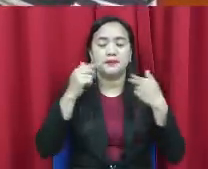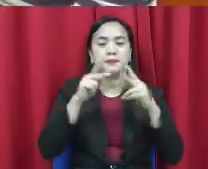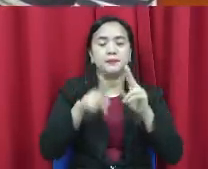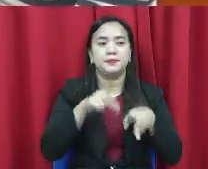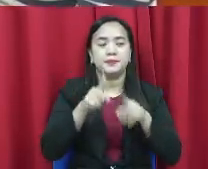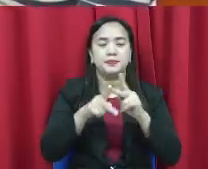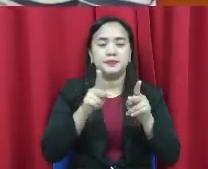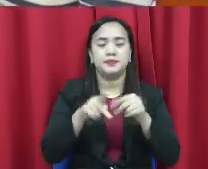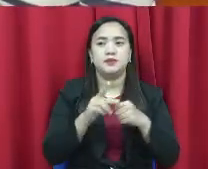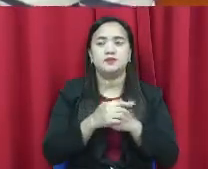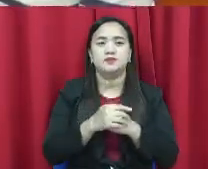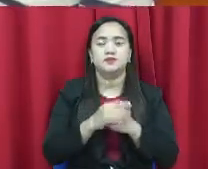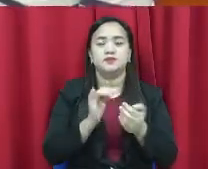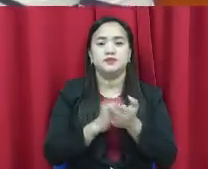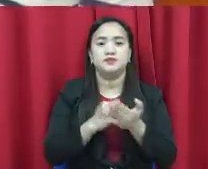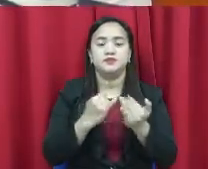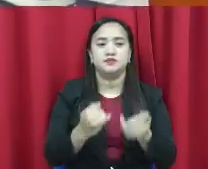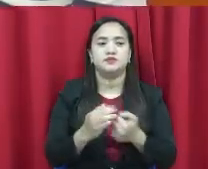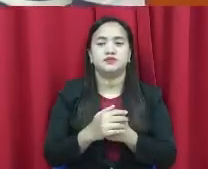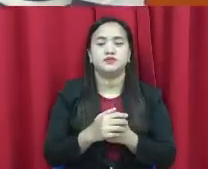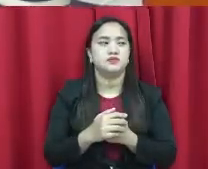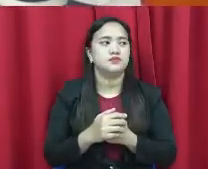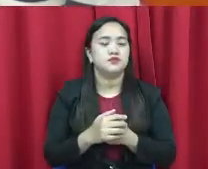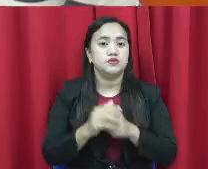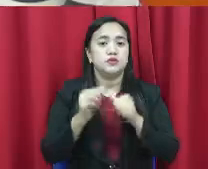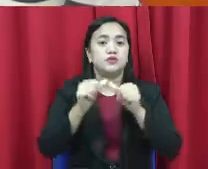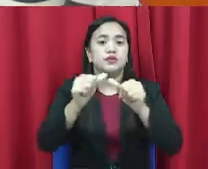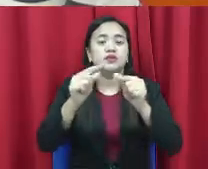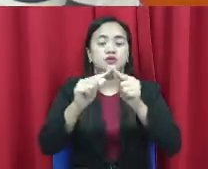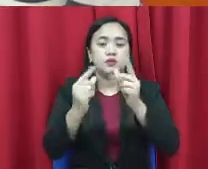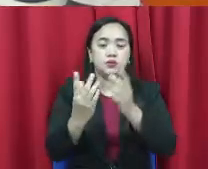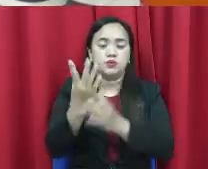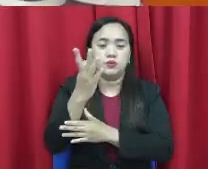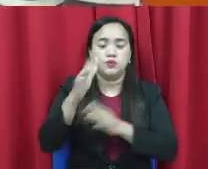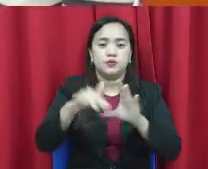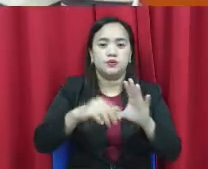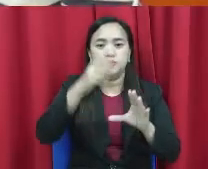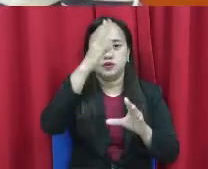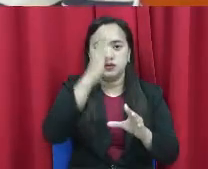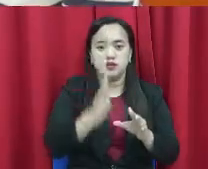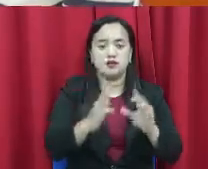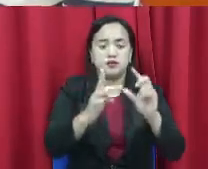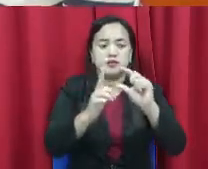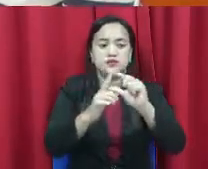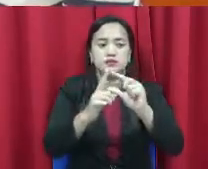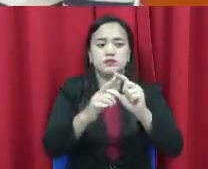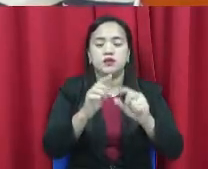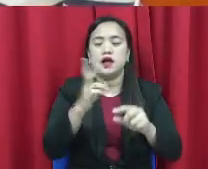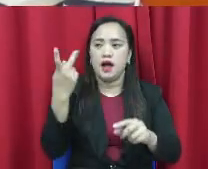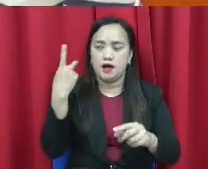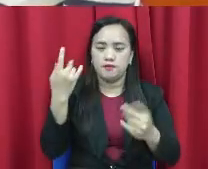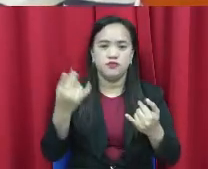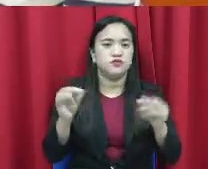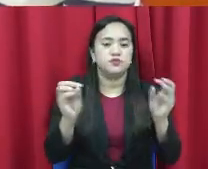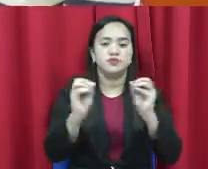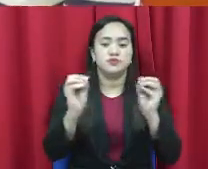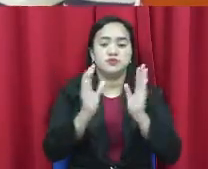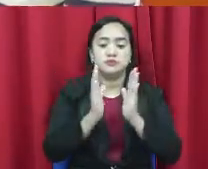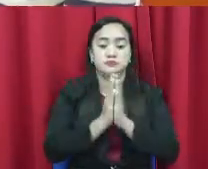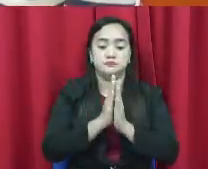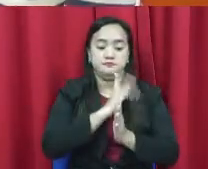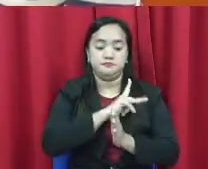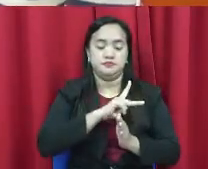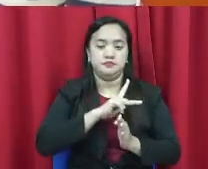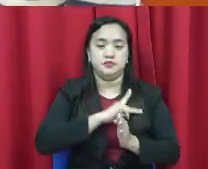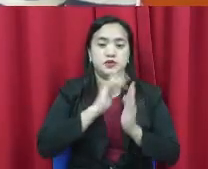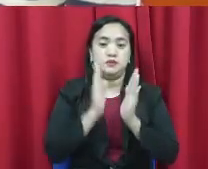na nahuhubog pa lalo sa salita ng Diyos ay wala po akong ah ah personal na ano na pinagpe-pray